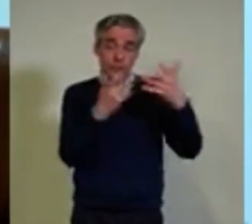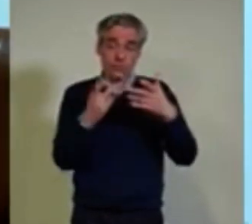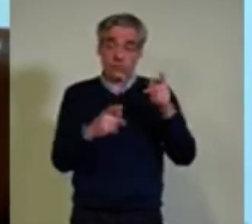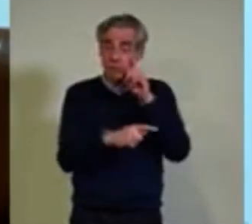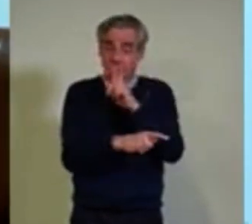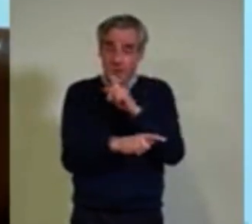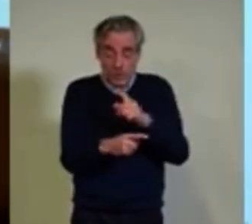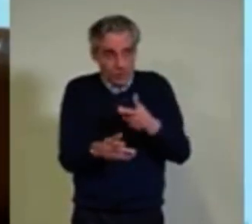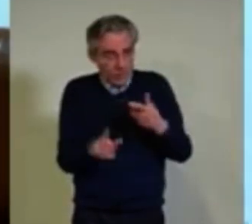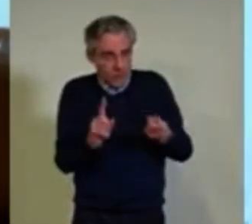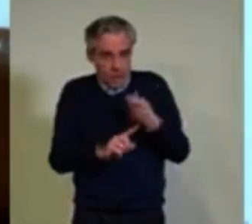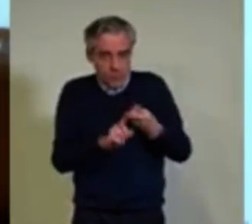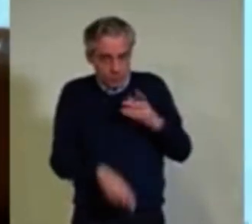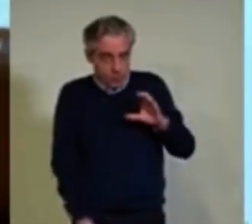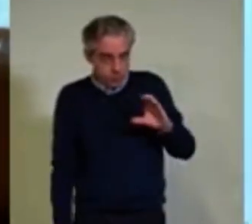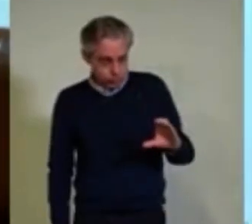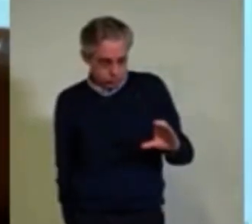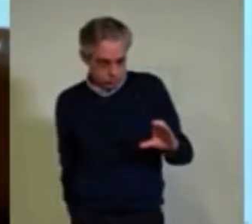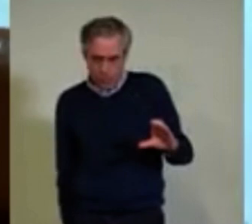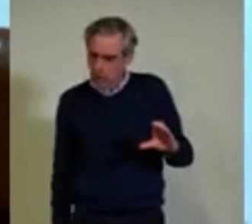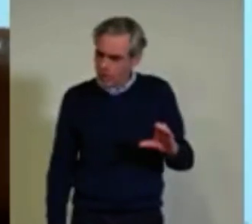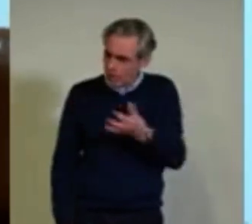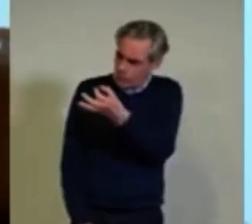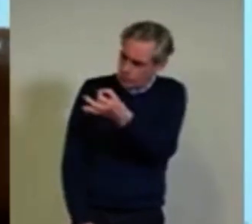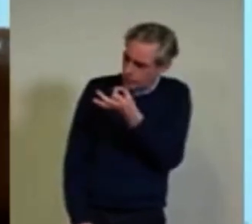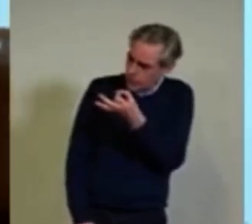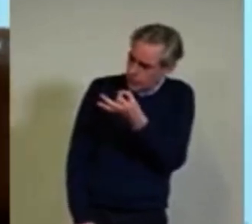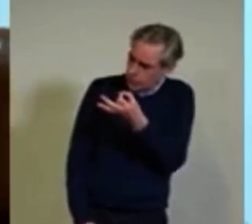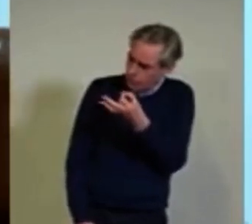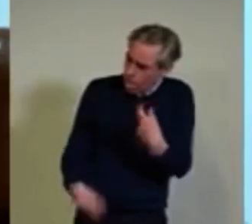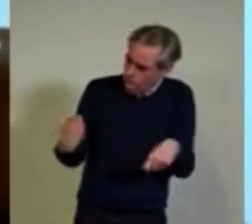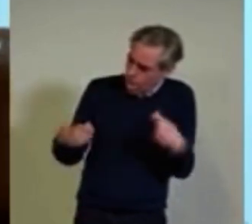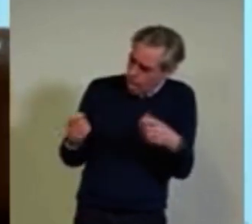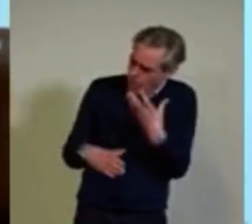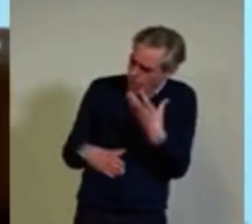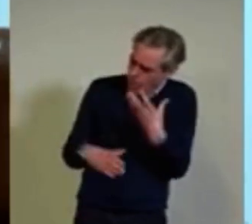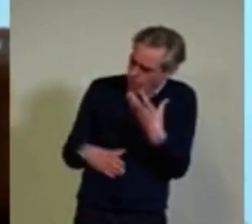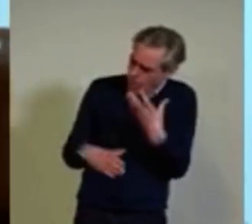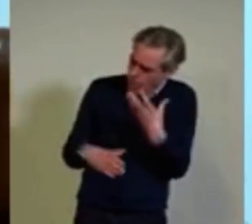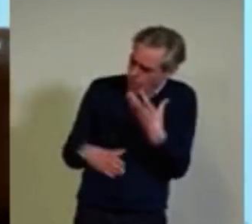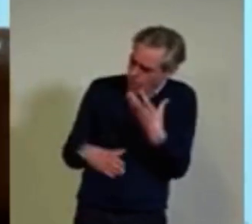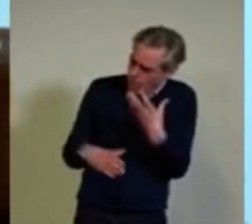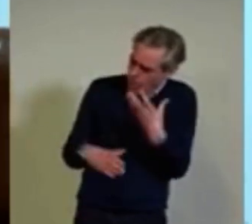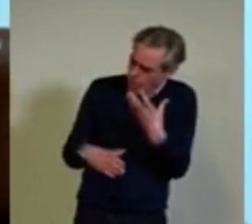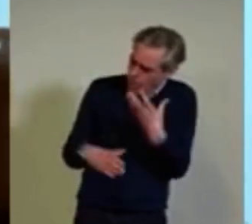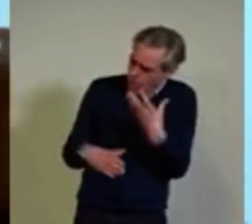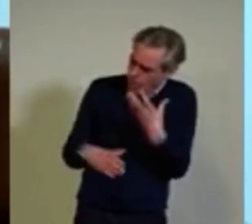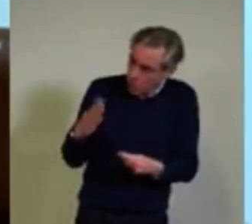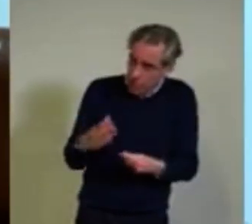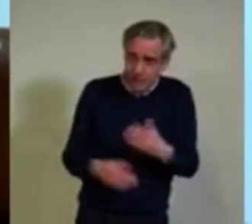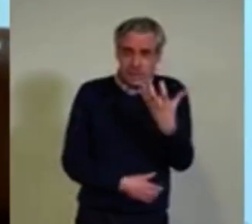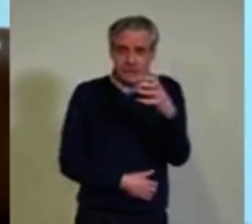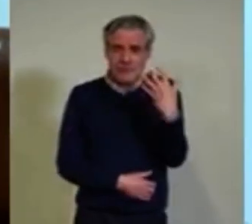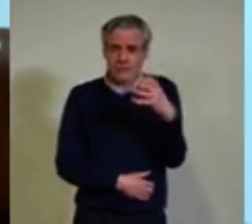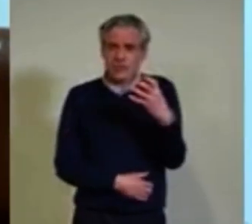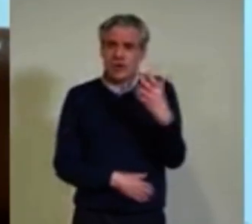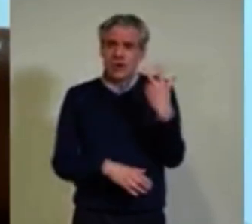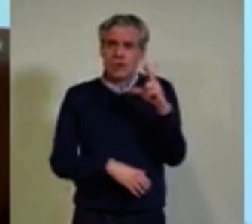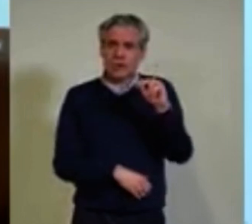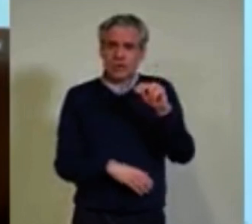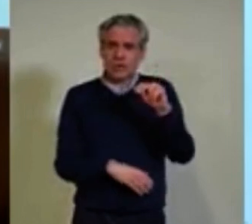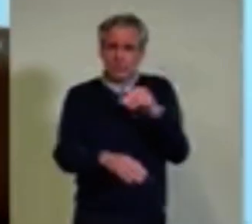pas rien. Comment pouvez-vous dire que vous n'avez pas de marge de manœuvre? Alors, je crois que 530 millions d'euros, ce n'est pas des chiffres très